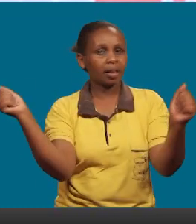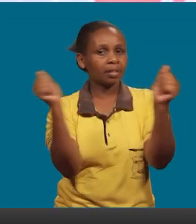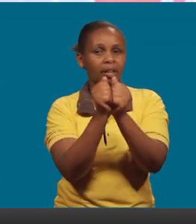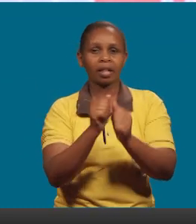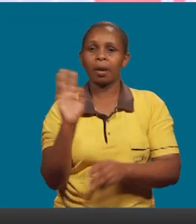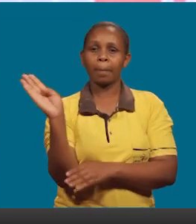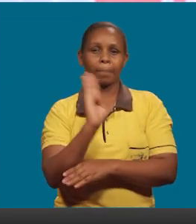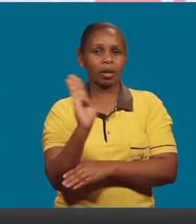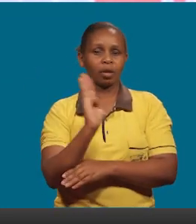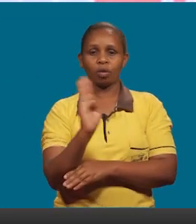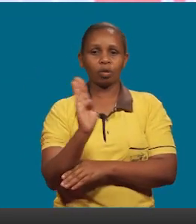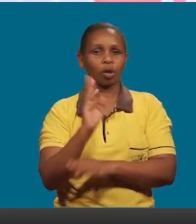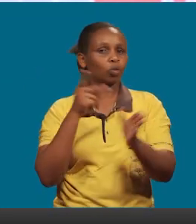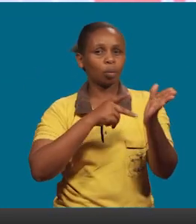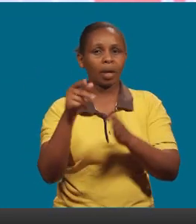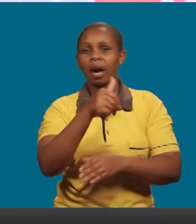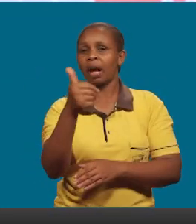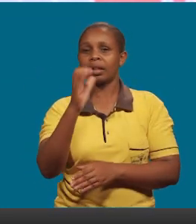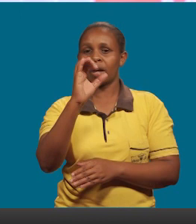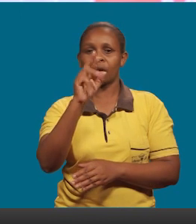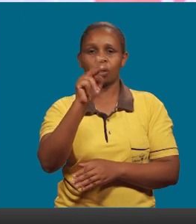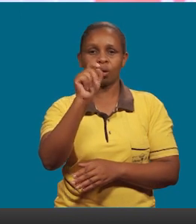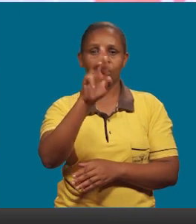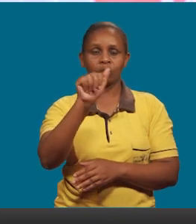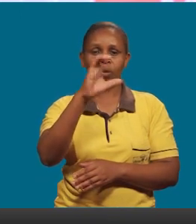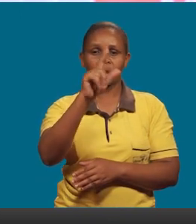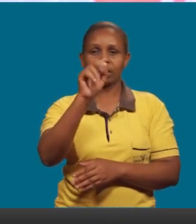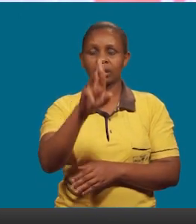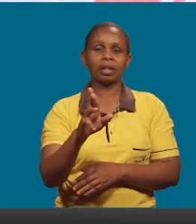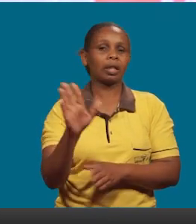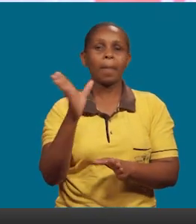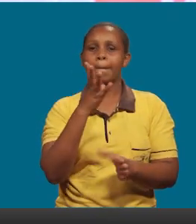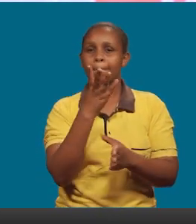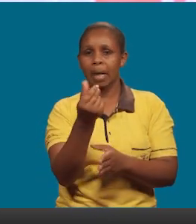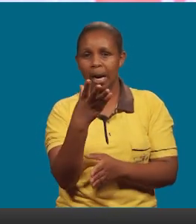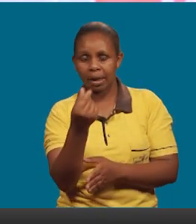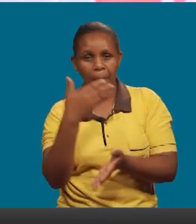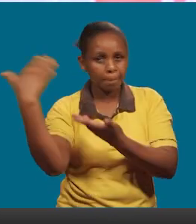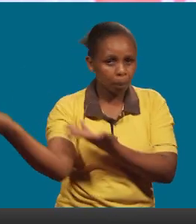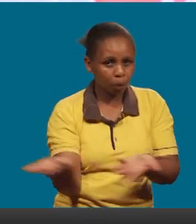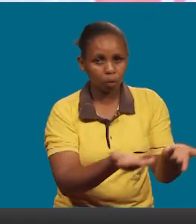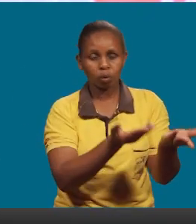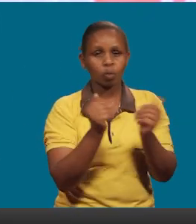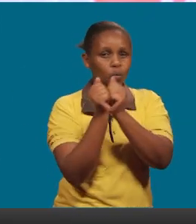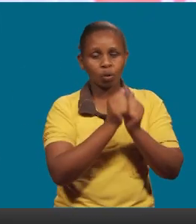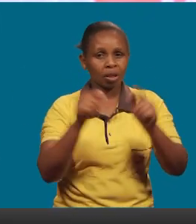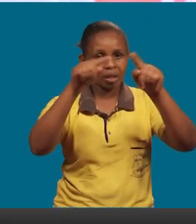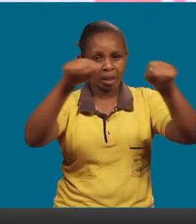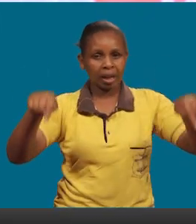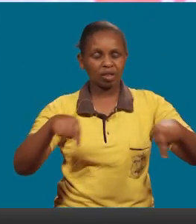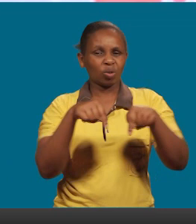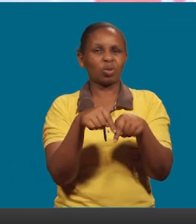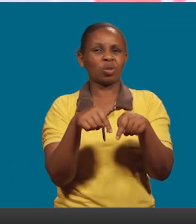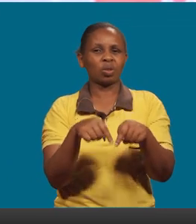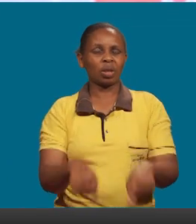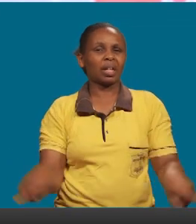billion purportedly to pay some contractors. Money was being brought in cartons at Wilson